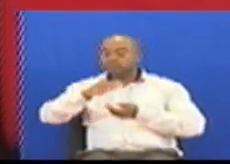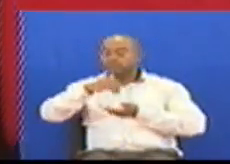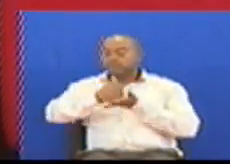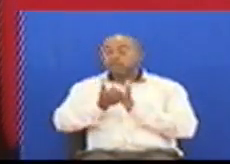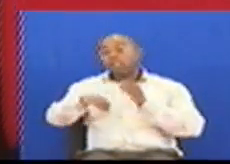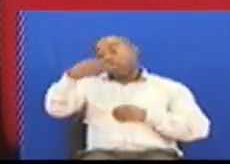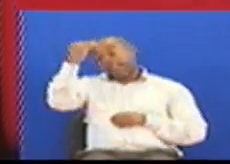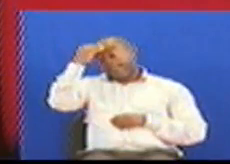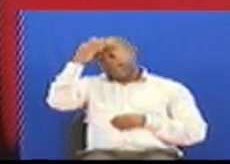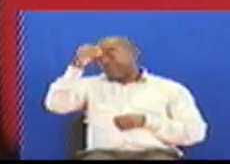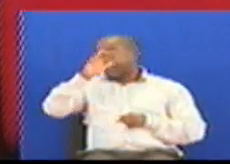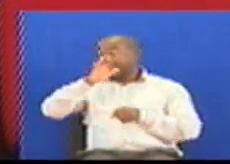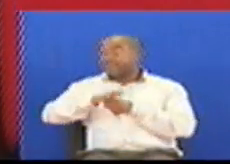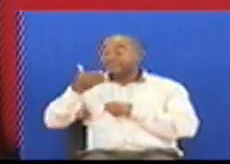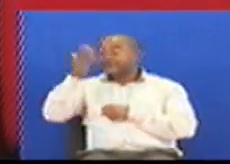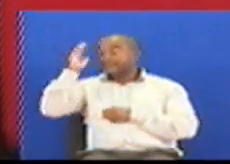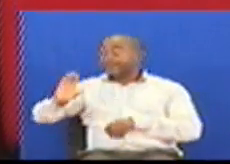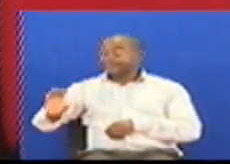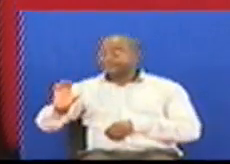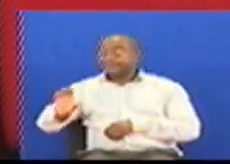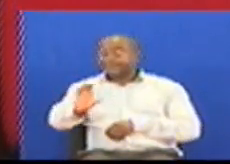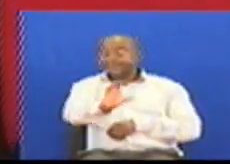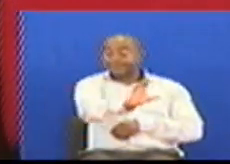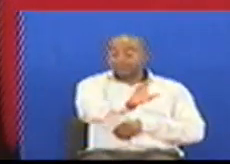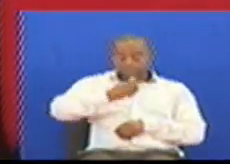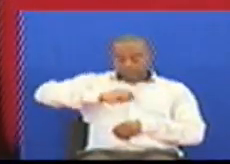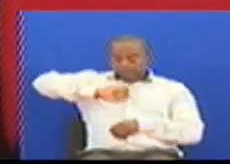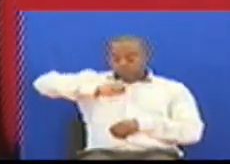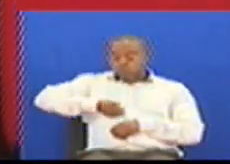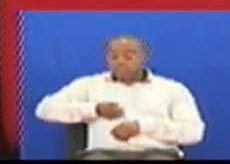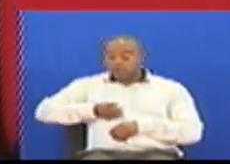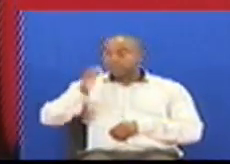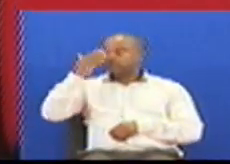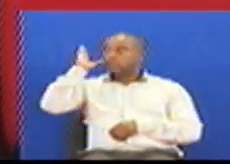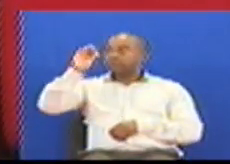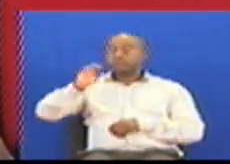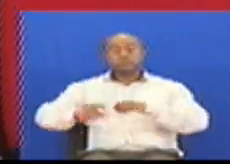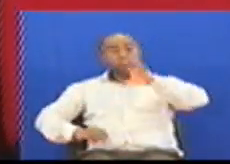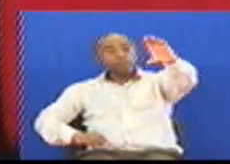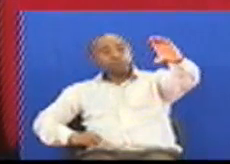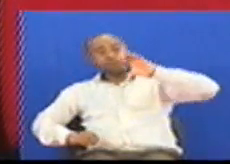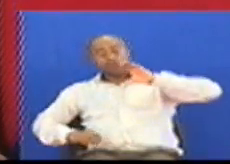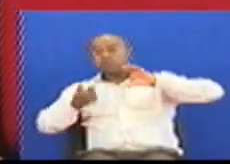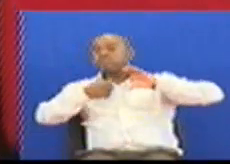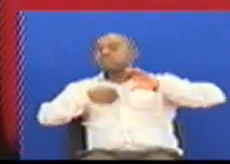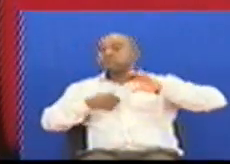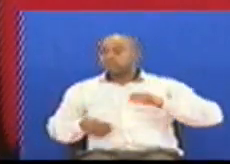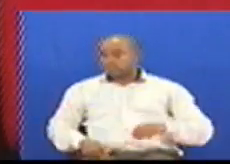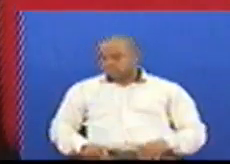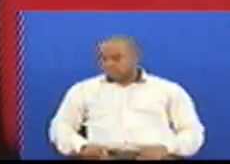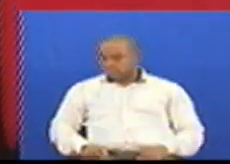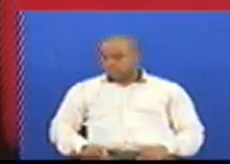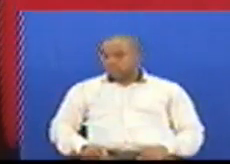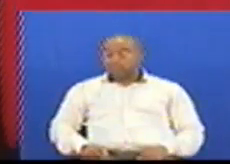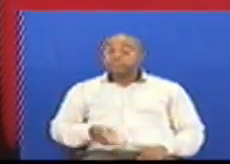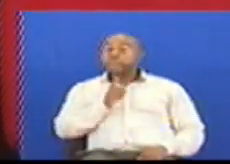imetoa fedha nyingi sana. Mimi ni miongoni mwa watu ambao wamenufaika. Kuna mchangiaji mmoja ambaye alikuwa anasema